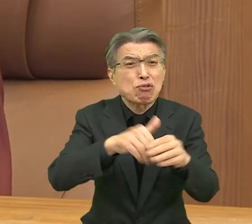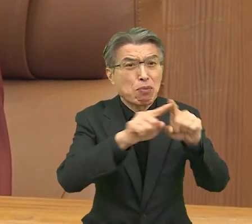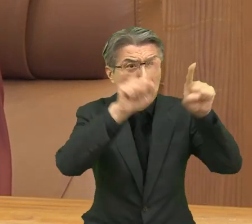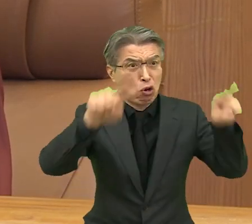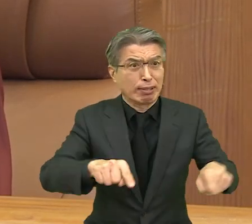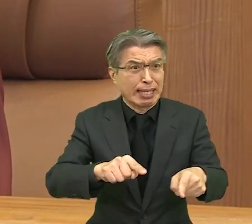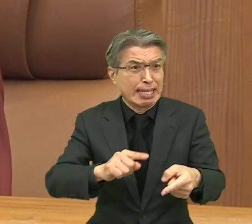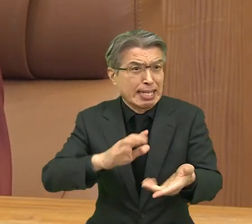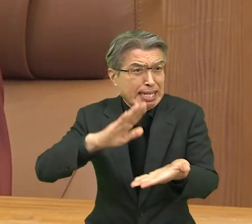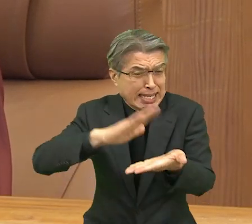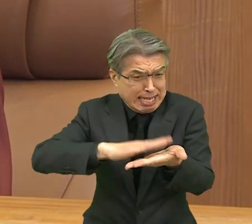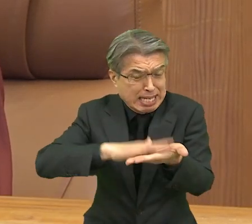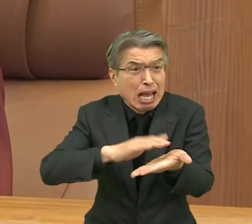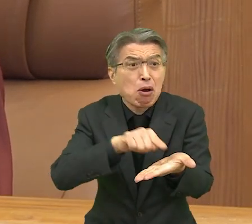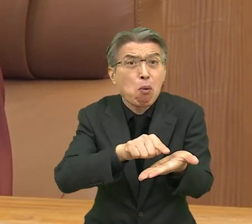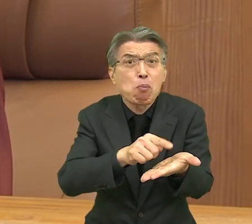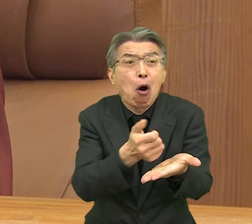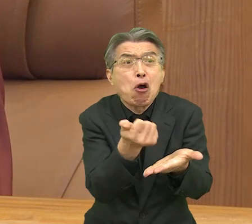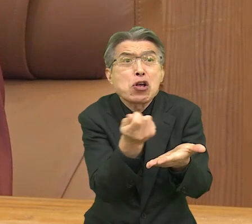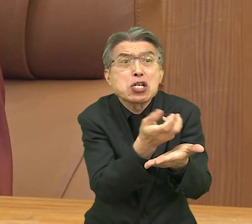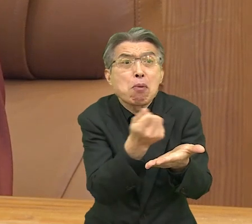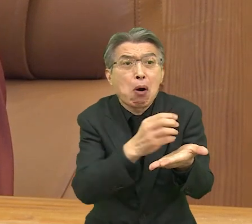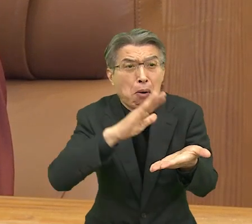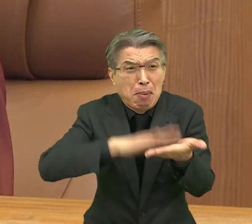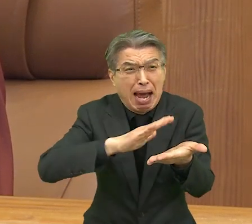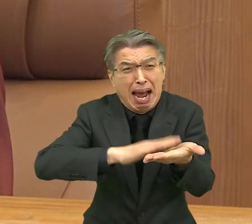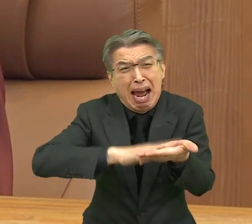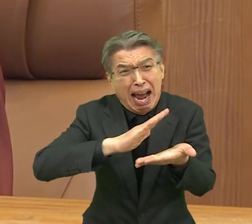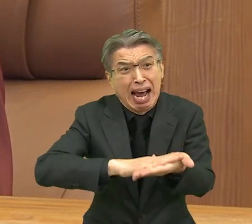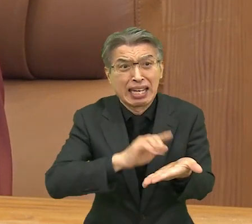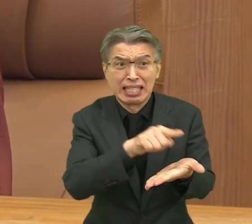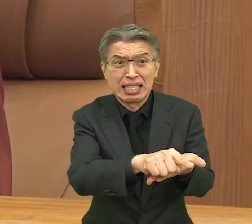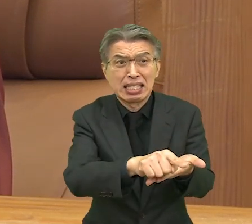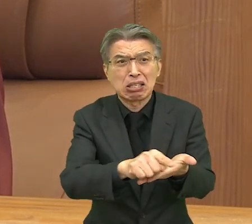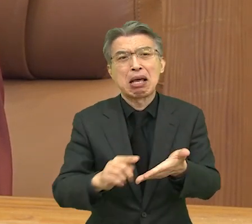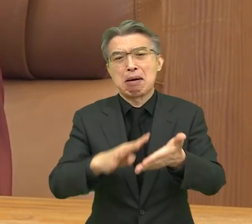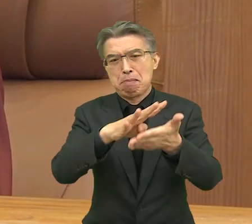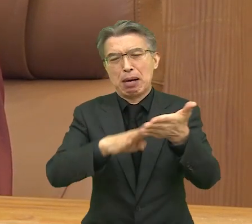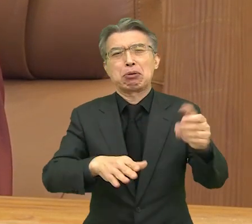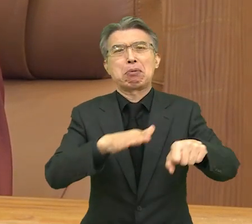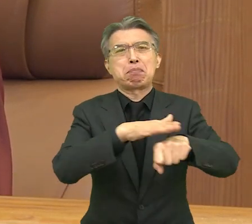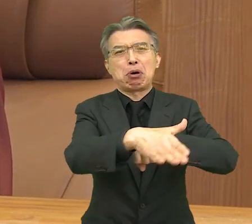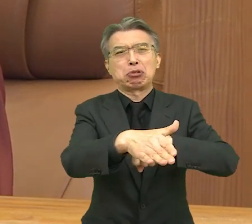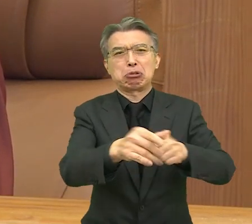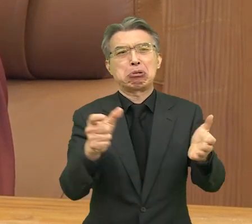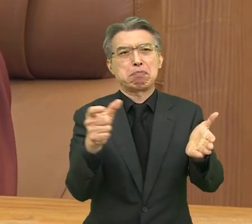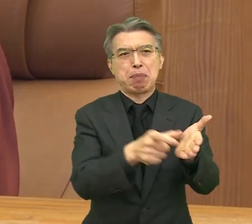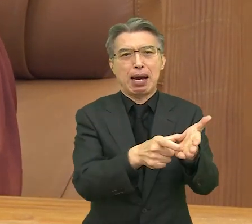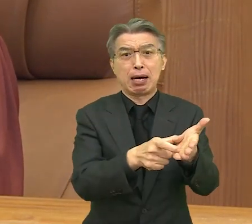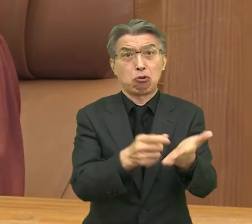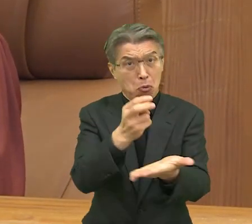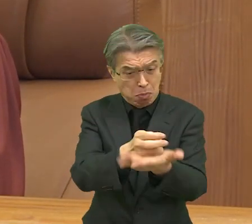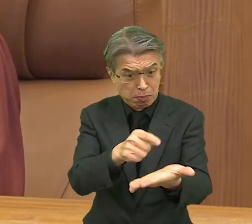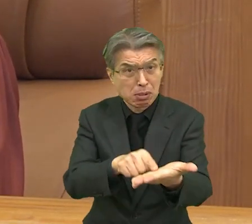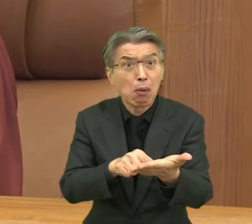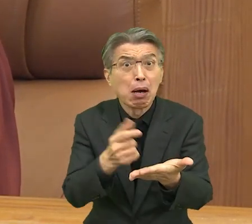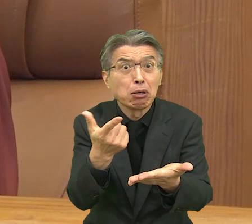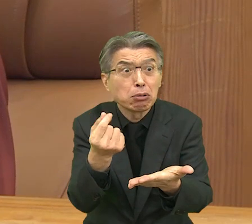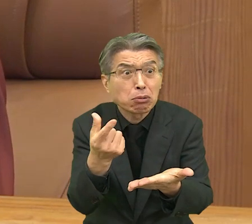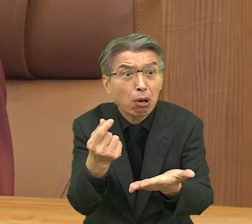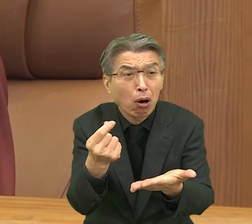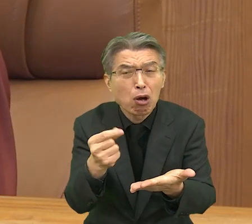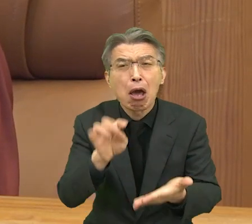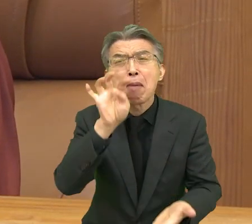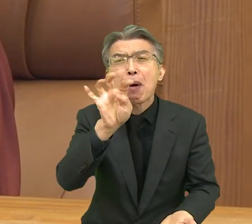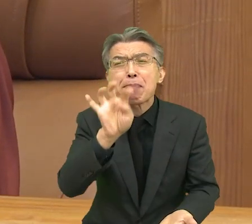사전투표용지에 인쇄하는 일련 번호는 바코드의 형태로 표시하여야 한다고 규정하고 있습니다.